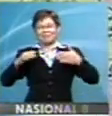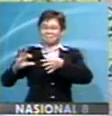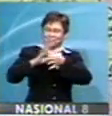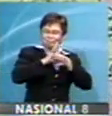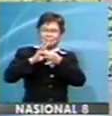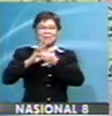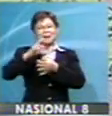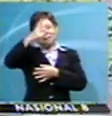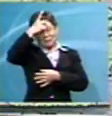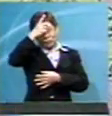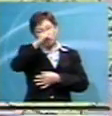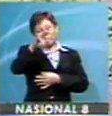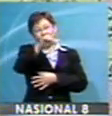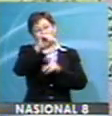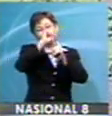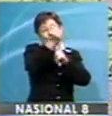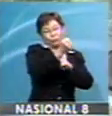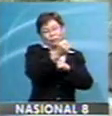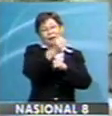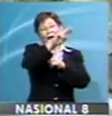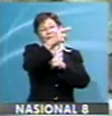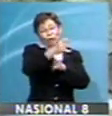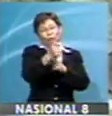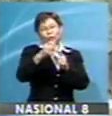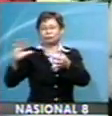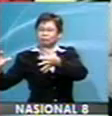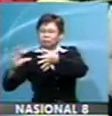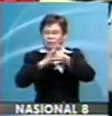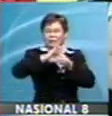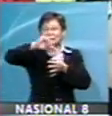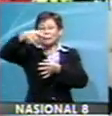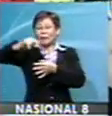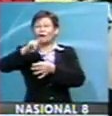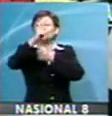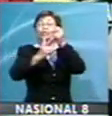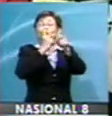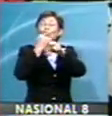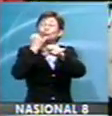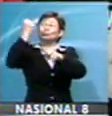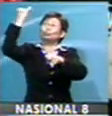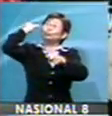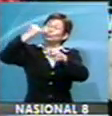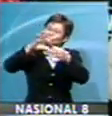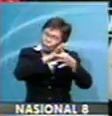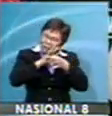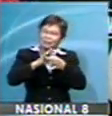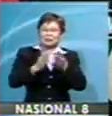happah dan persatuannya bekerjasama dengan jpn sejak du tahun lalu menjalankan khidmat masyarakat